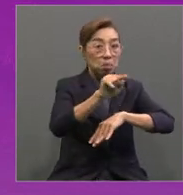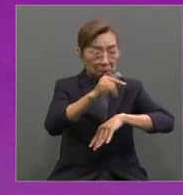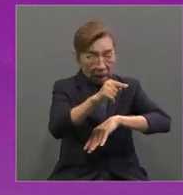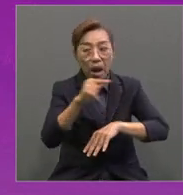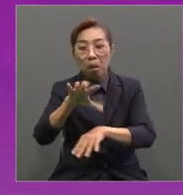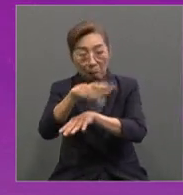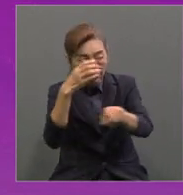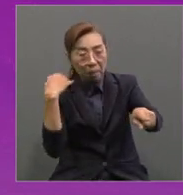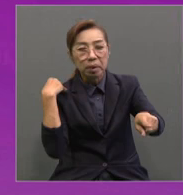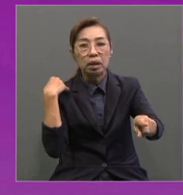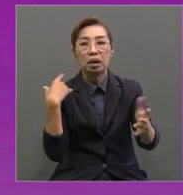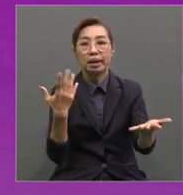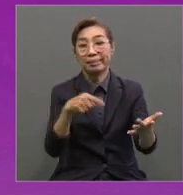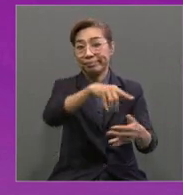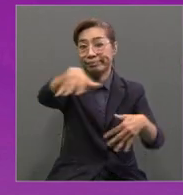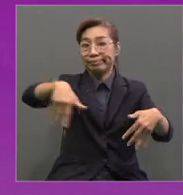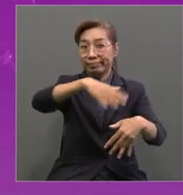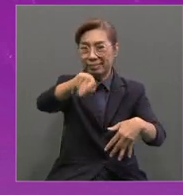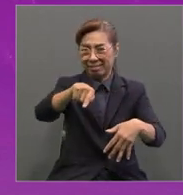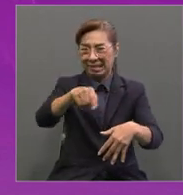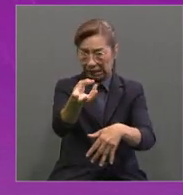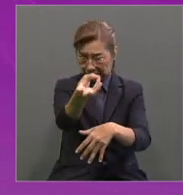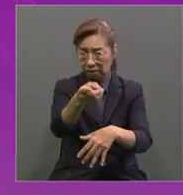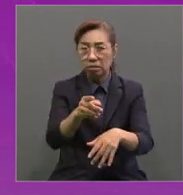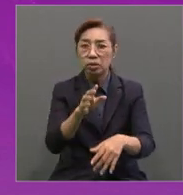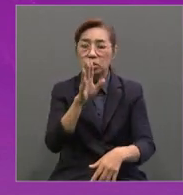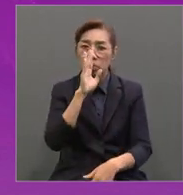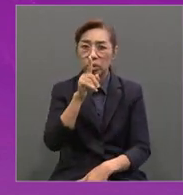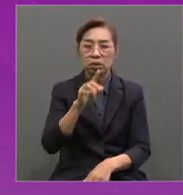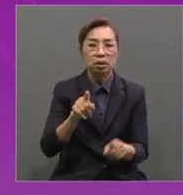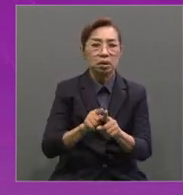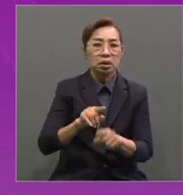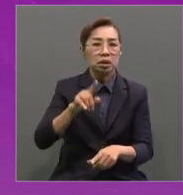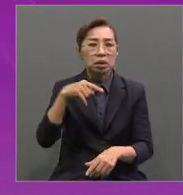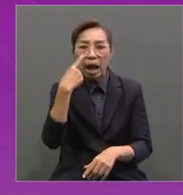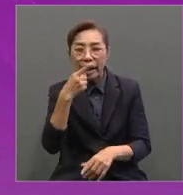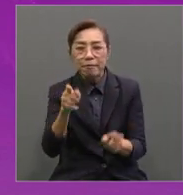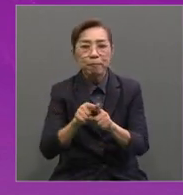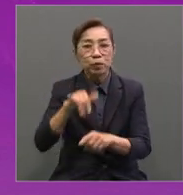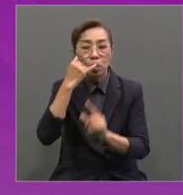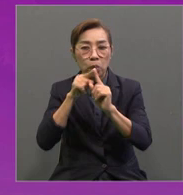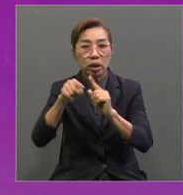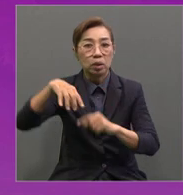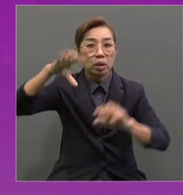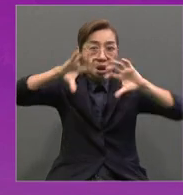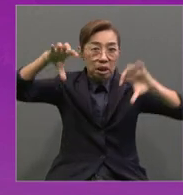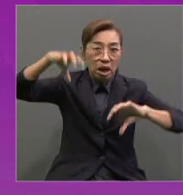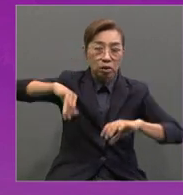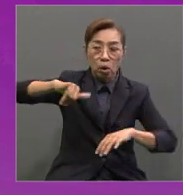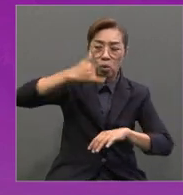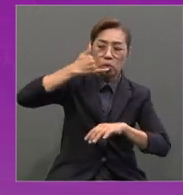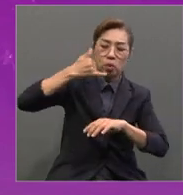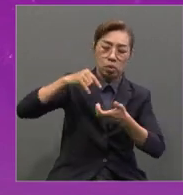ๆดังนั้นเนี่ยคุณผู้ชมครับนิดนึงนะในการติดใจแลเริ่มเอ๊ะในเรื่องของหน่วยงานราชการต่างๆโทร